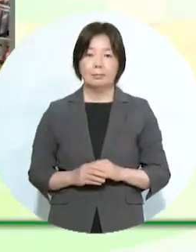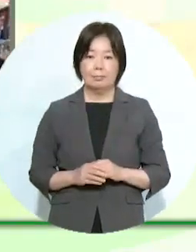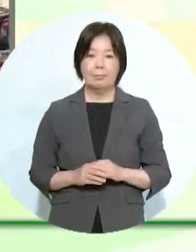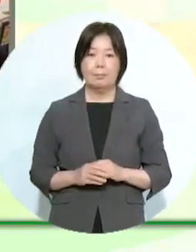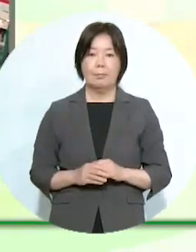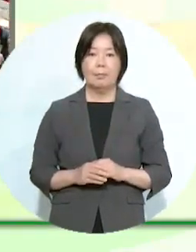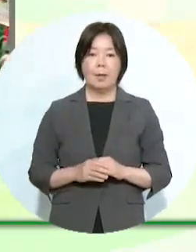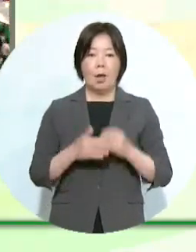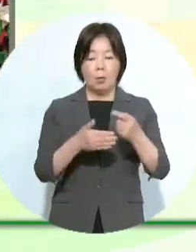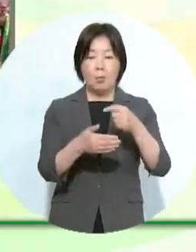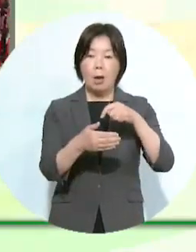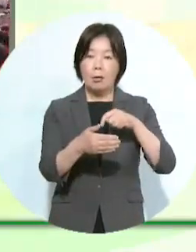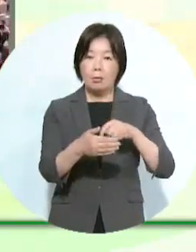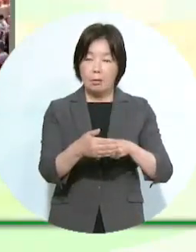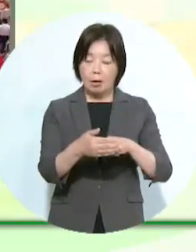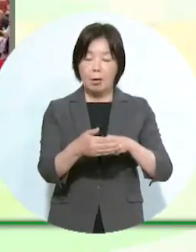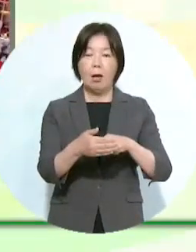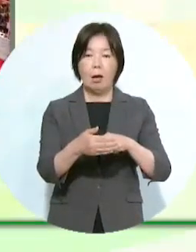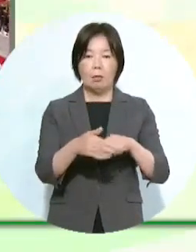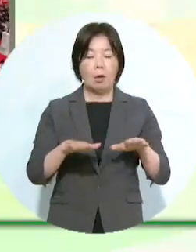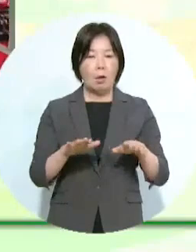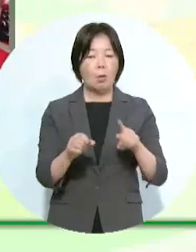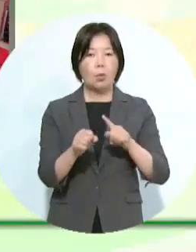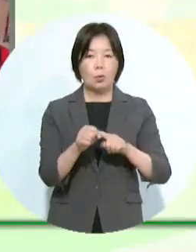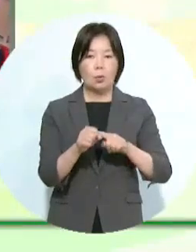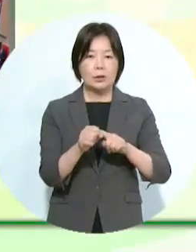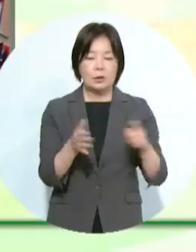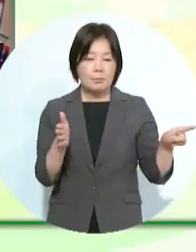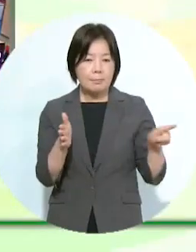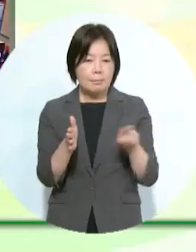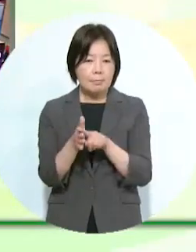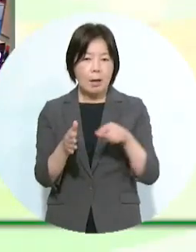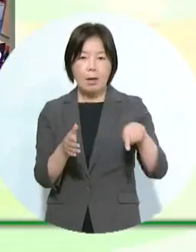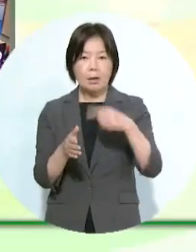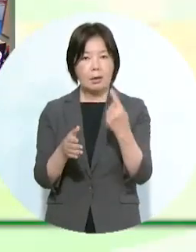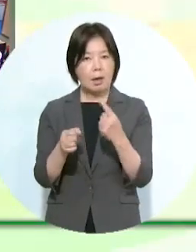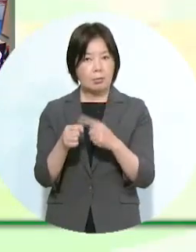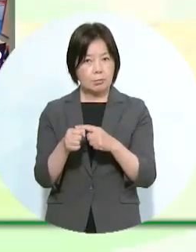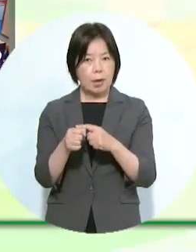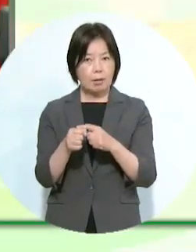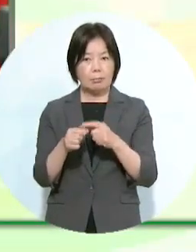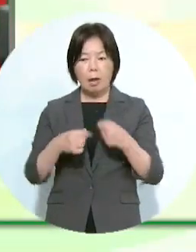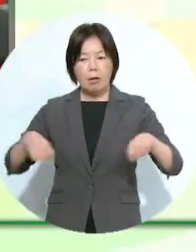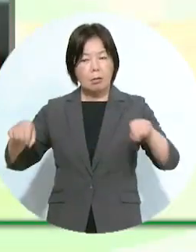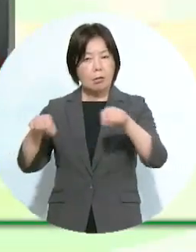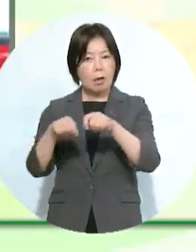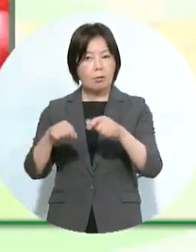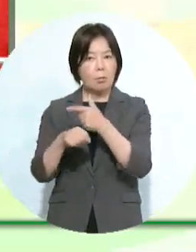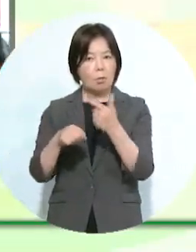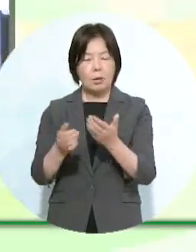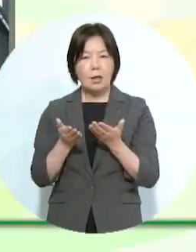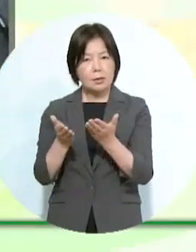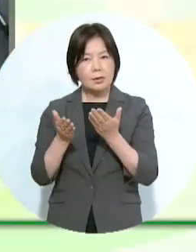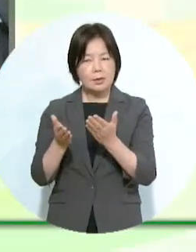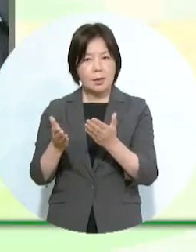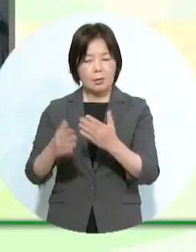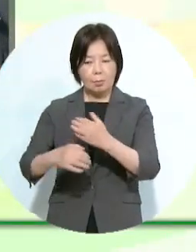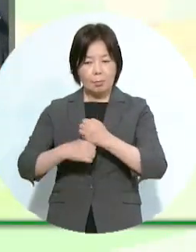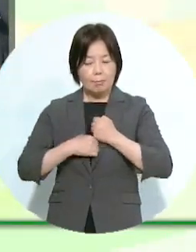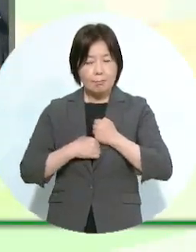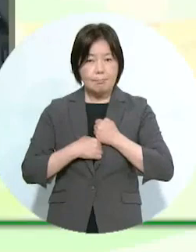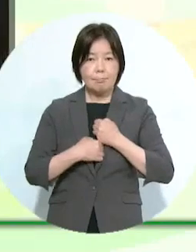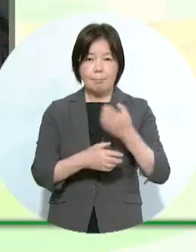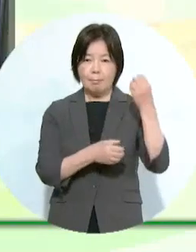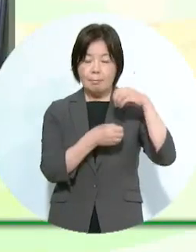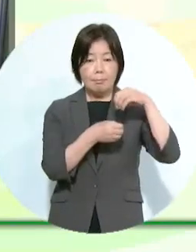屋内会場では、今年100年の節目を迎える関東大震災の教訓や現在